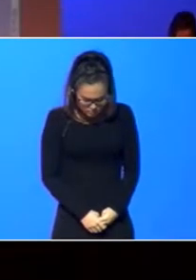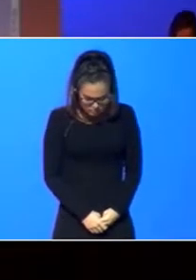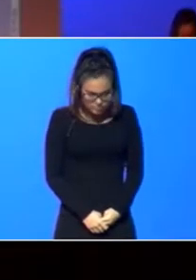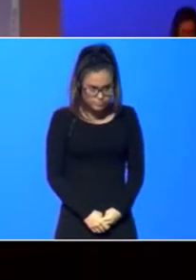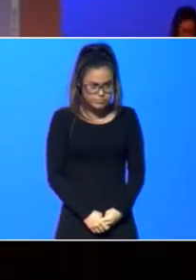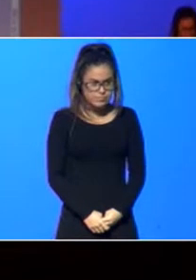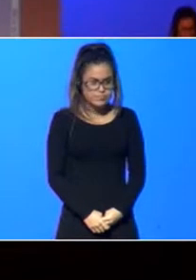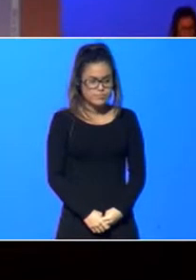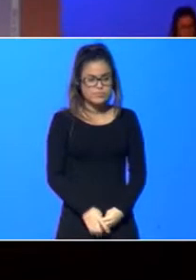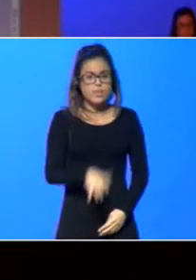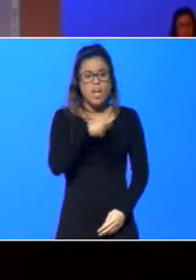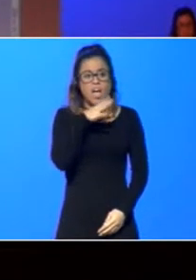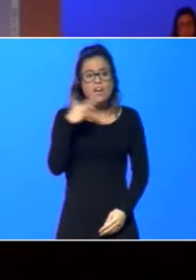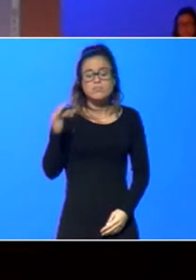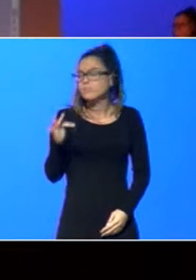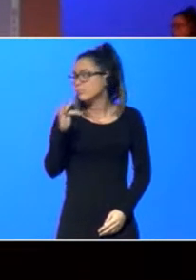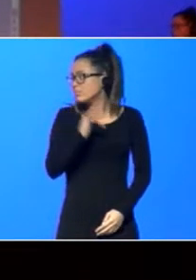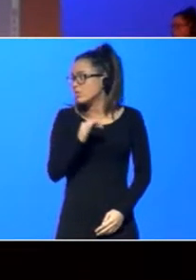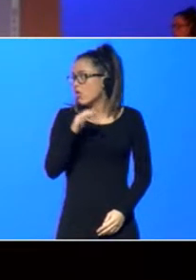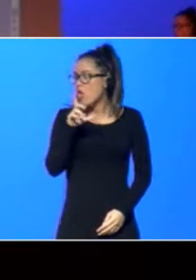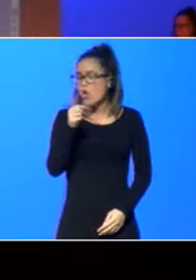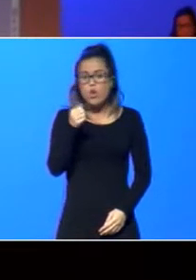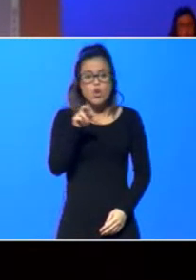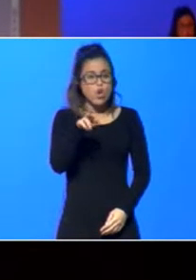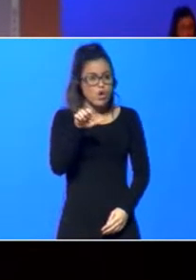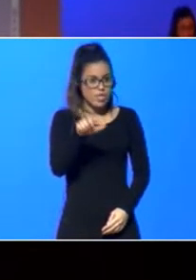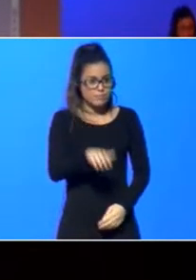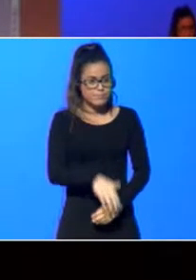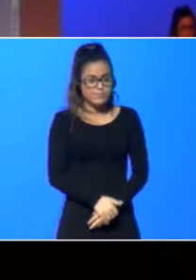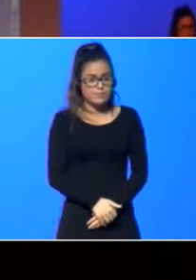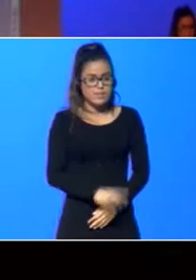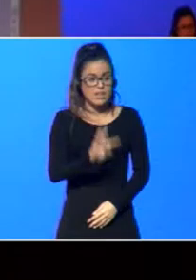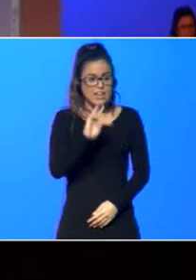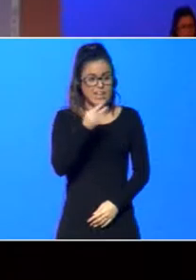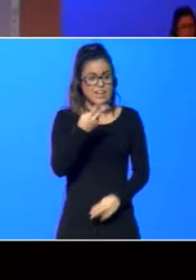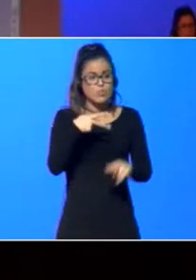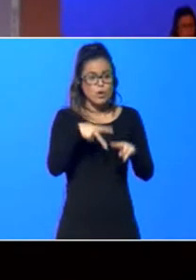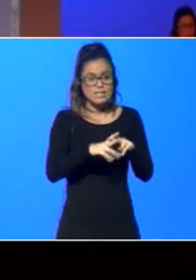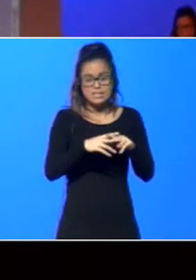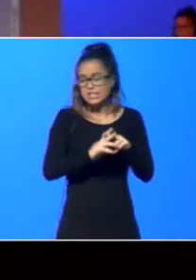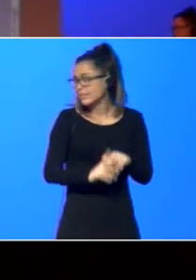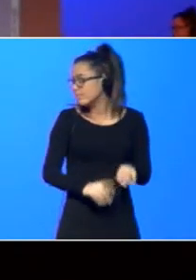Bueno, ara, orain hitza izango du Lorek, egon zala hirugarren tailerrean,